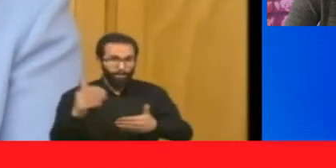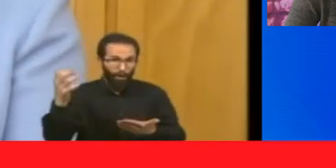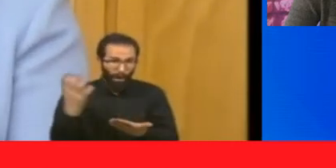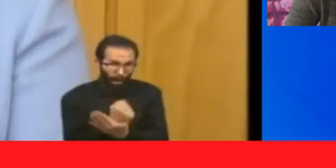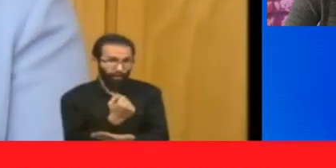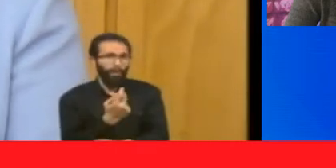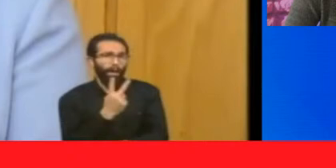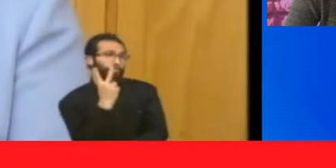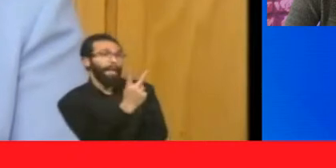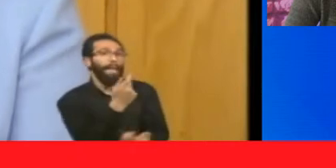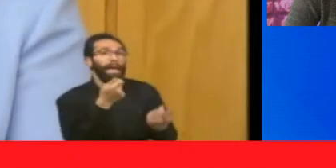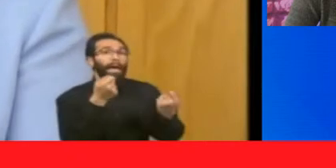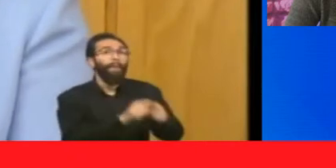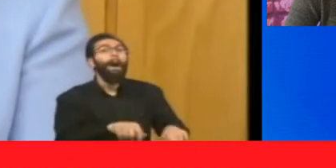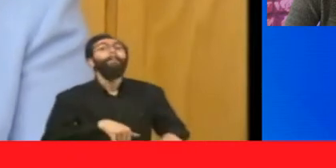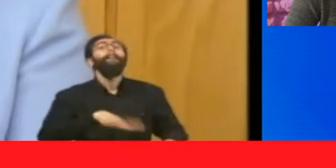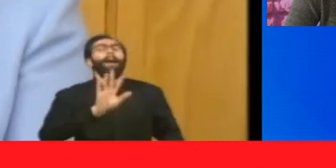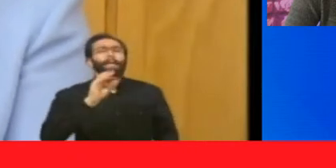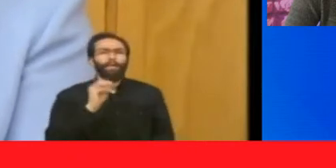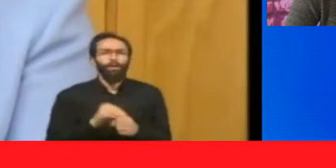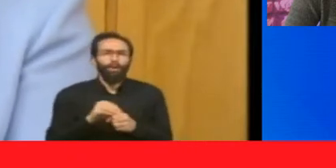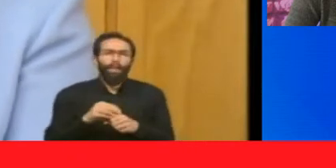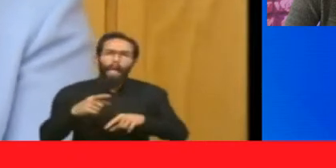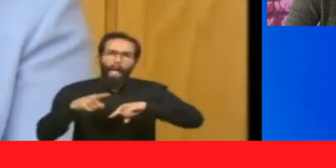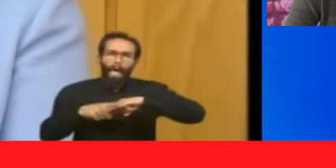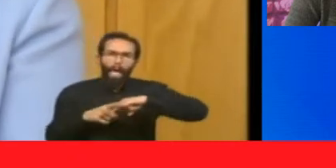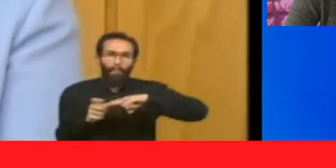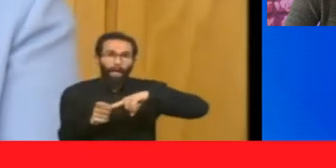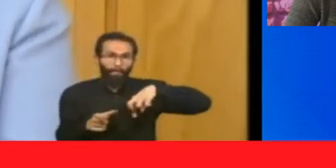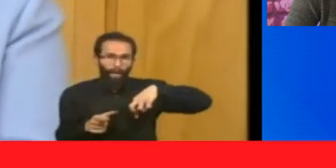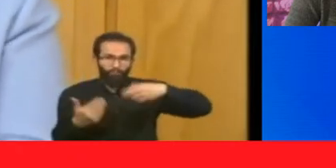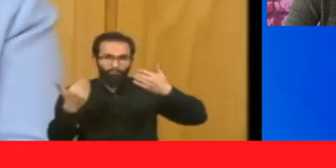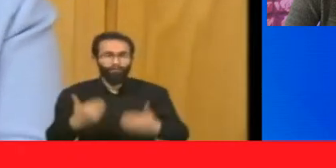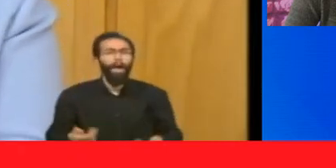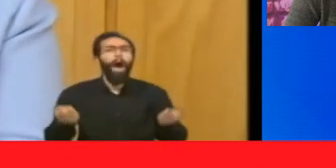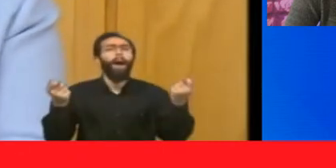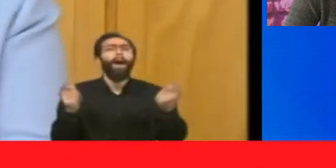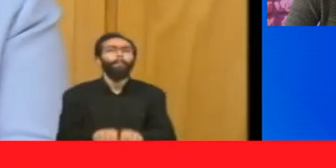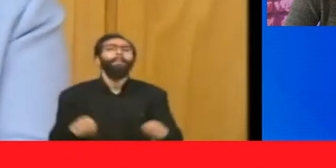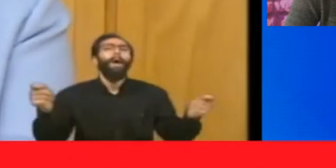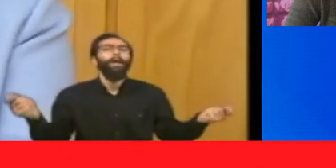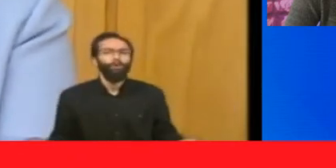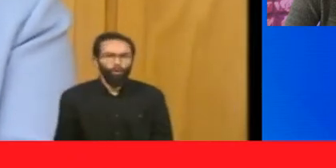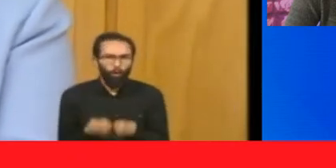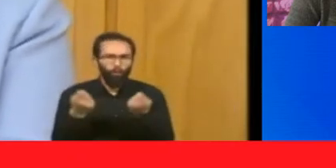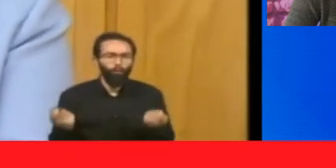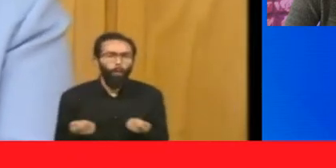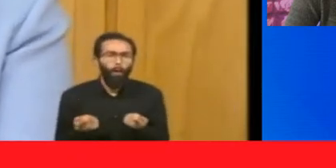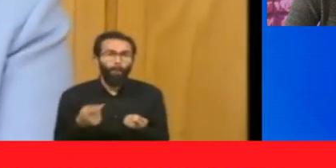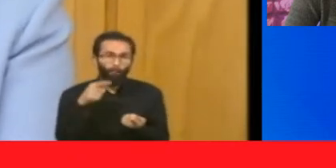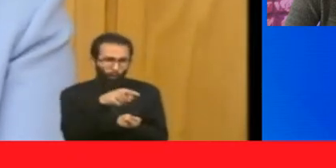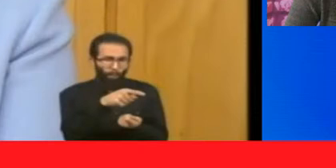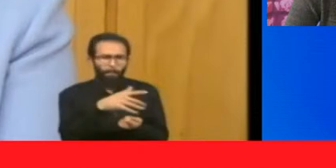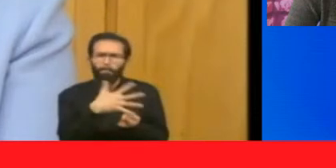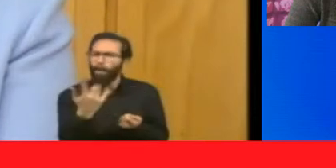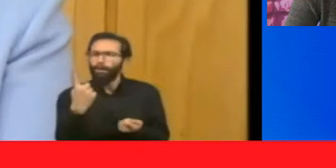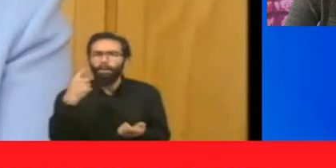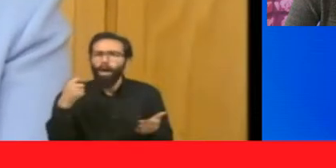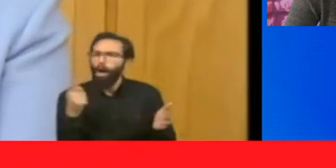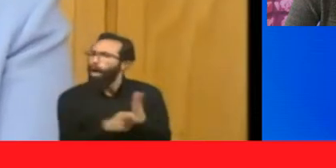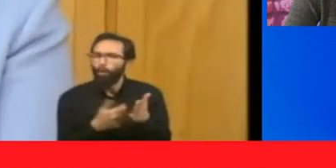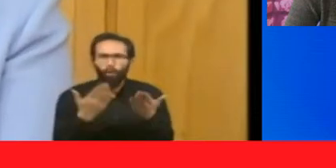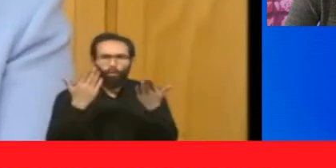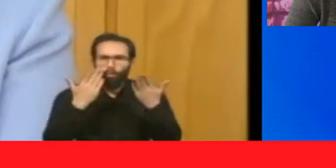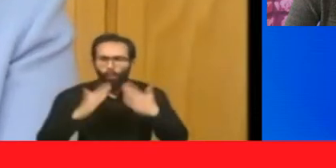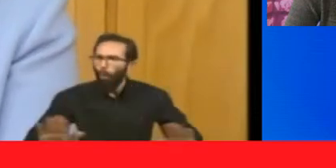tutabilmek için HDP'yi kapatmak istemektedir. Bunun başka bir adı ve başka bir ismi yoktur değerli